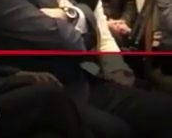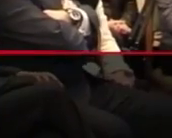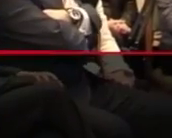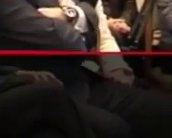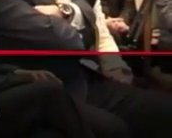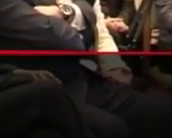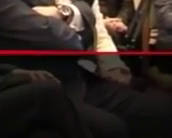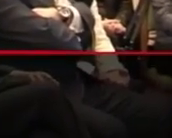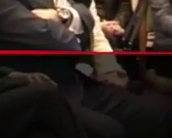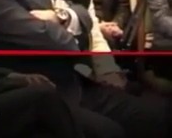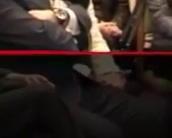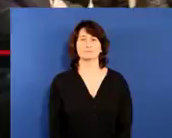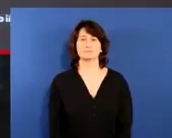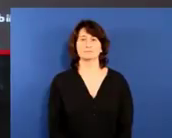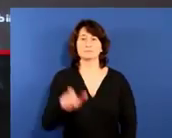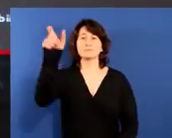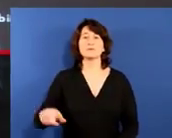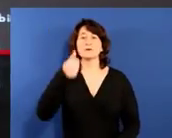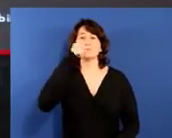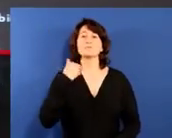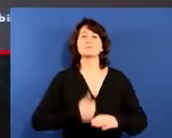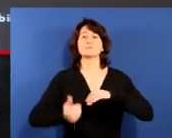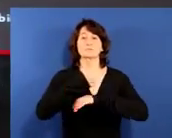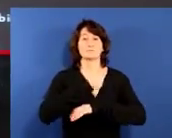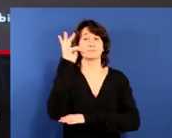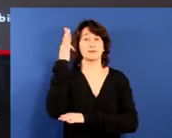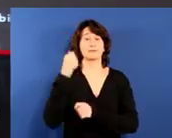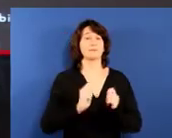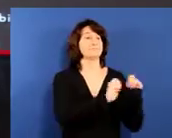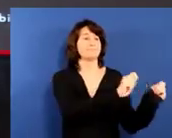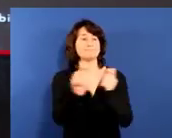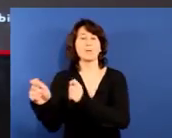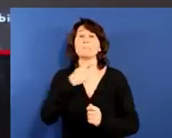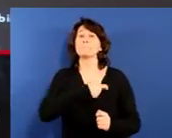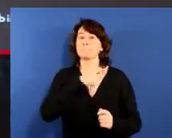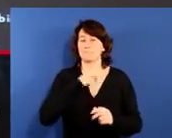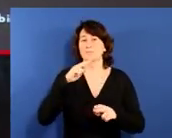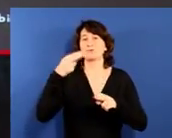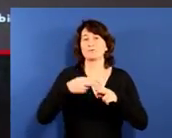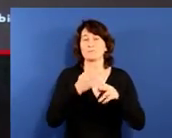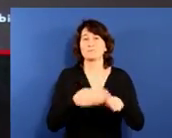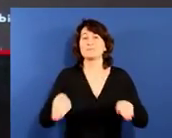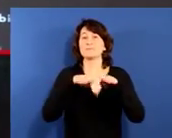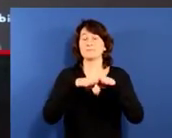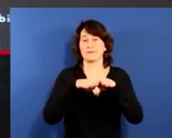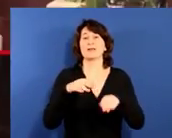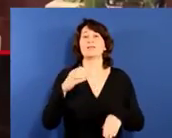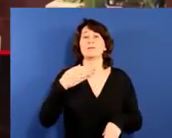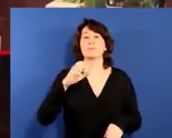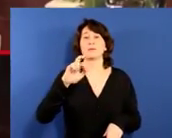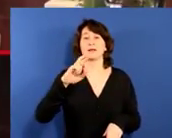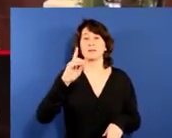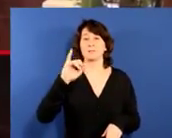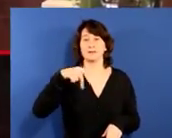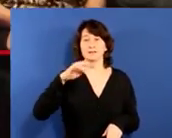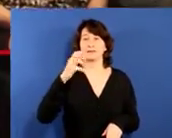Emakumeen nazioarteko egunaren ospakizunekin bat eginik, Bizkaiko aldun nagusi Jose Luis Bilbaok berdintasuna sariak banatu ditu